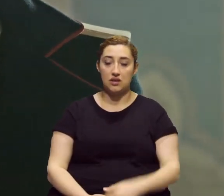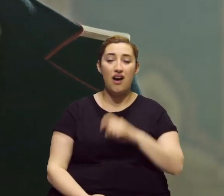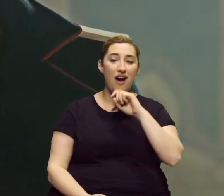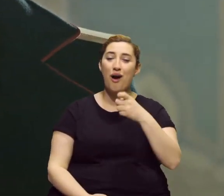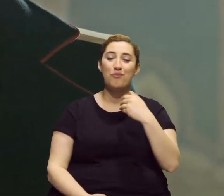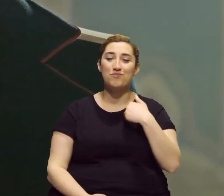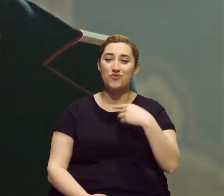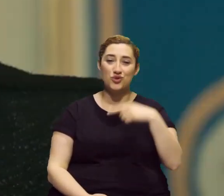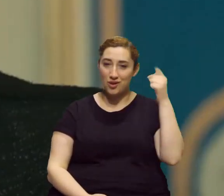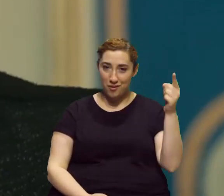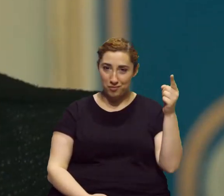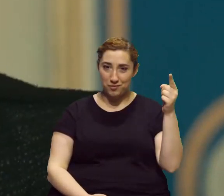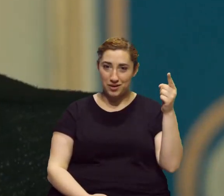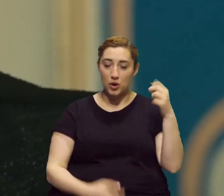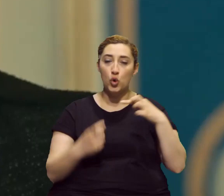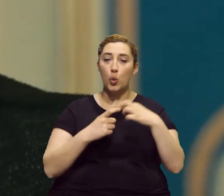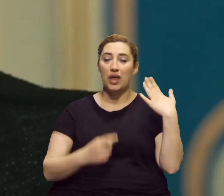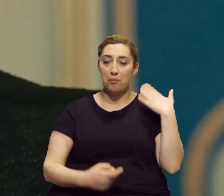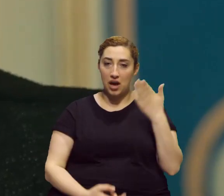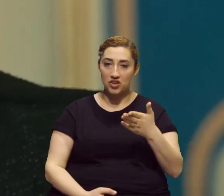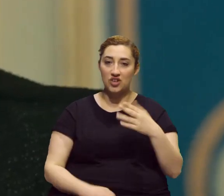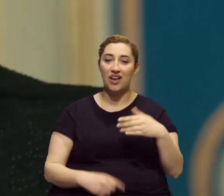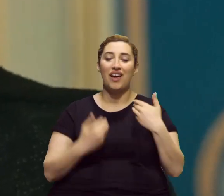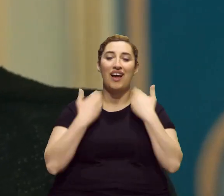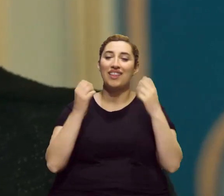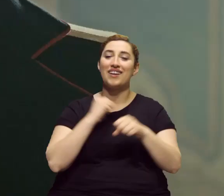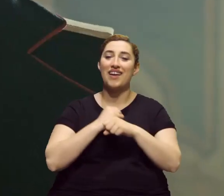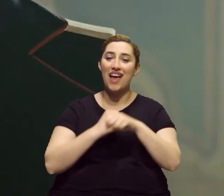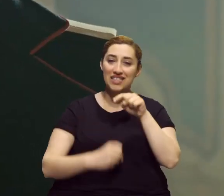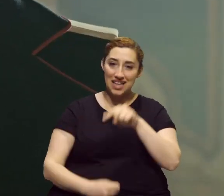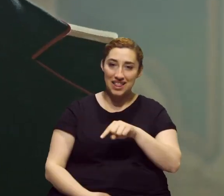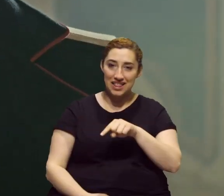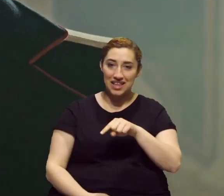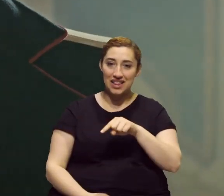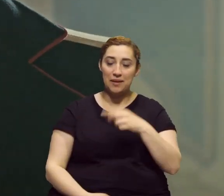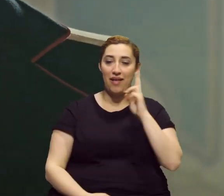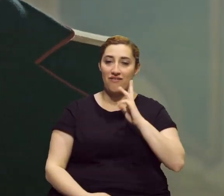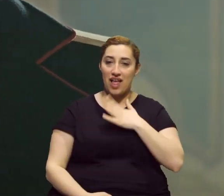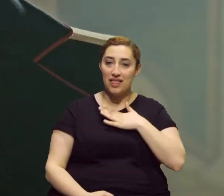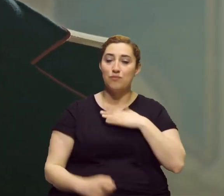Amca Sultan'ımı, Ruhi Paşa'yı, Kadı Gıyasettin'i, Pirimi, Süreyya Hanım'ı